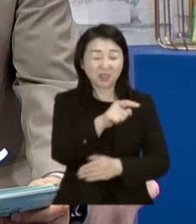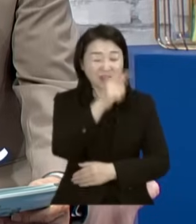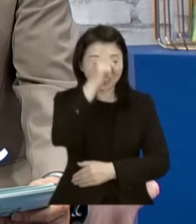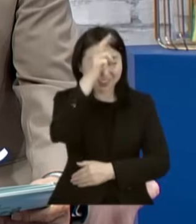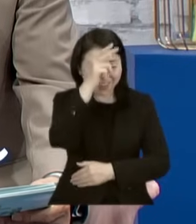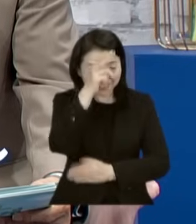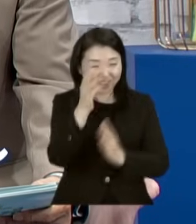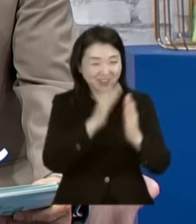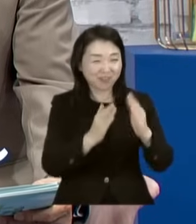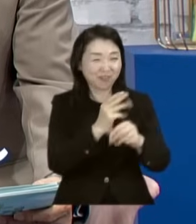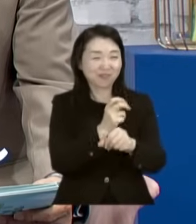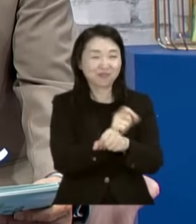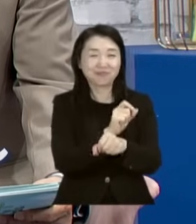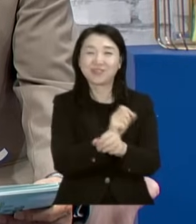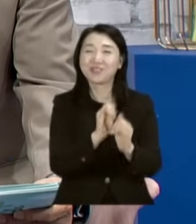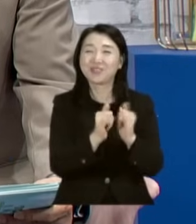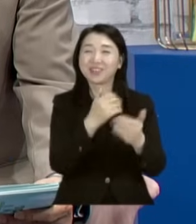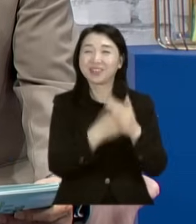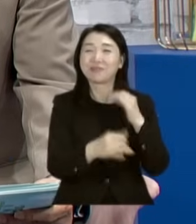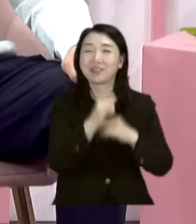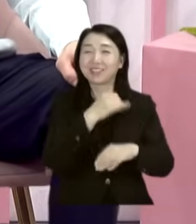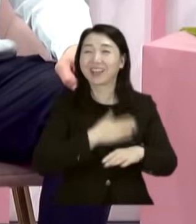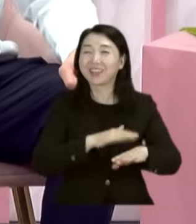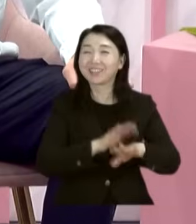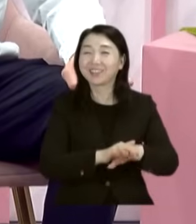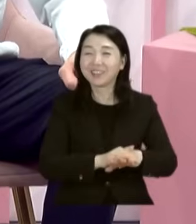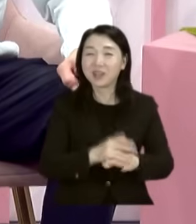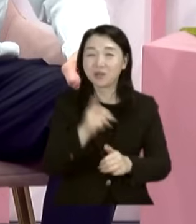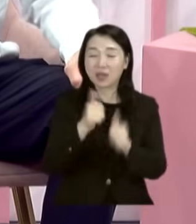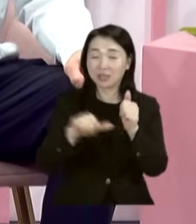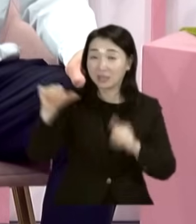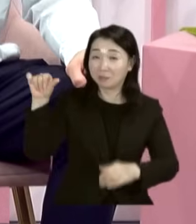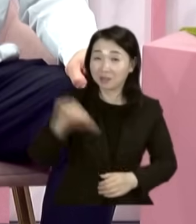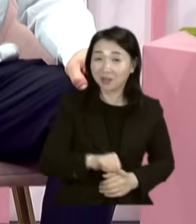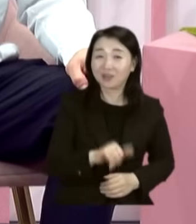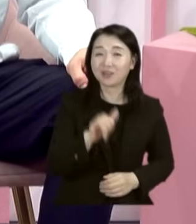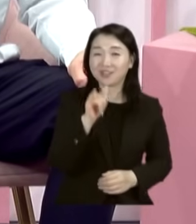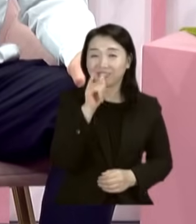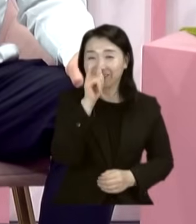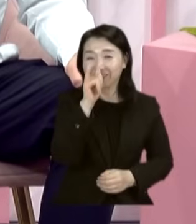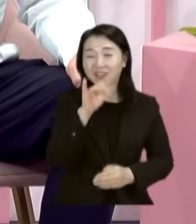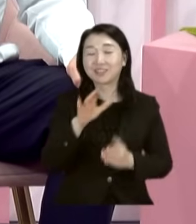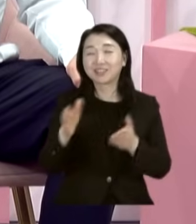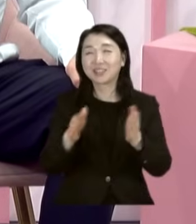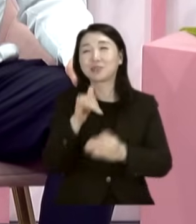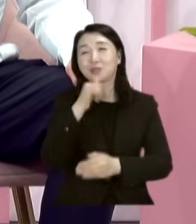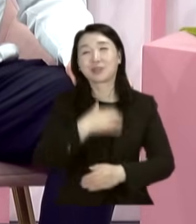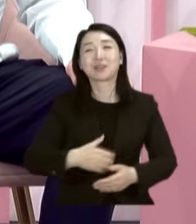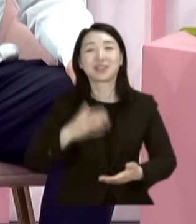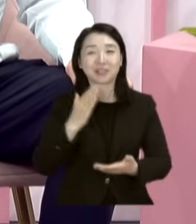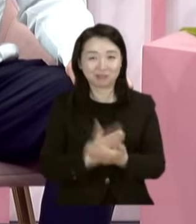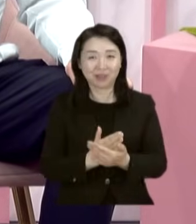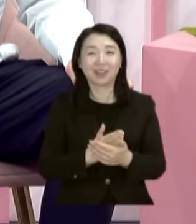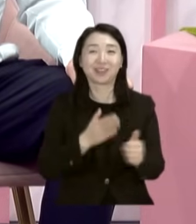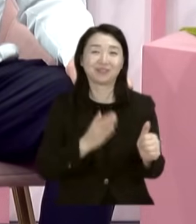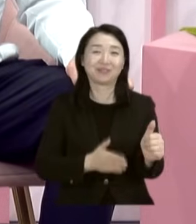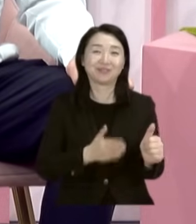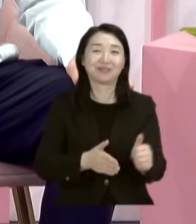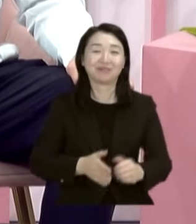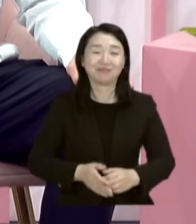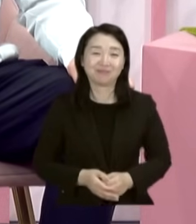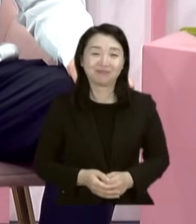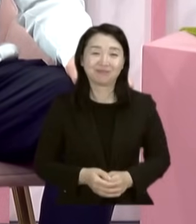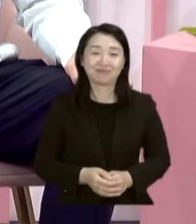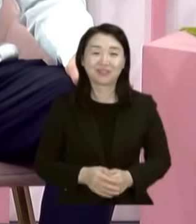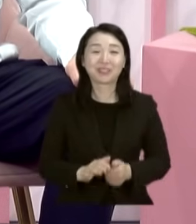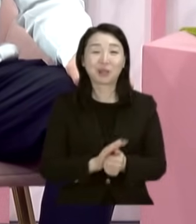너에게는 아직도 경찰 공무원의 길이 남아 있다 그죠 예 항상 이제 어 시합에서지고 나면 네네 그 길도 있으니까 너무 걱정하지 말라 이렇게